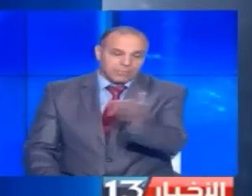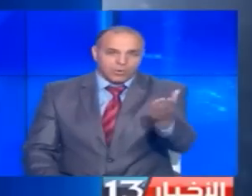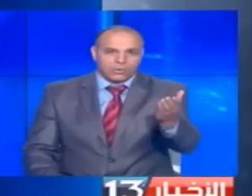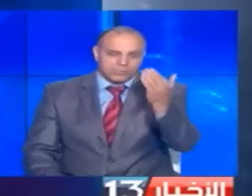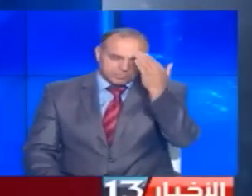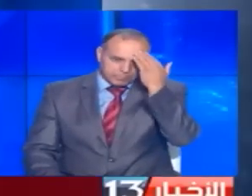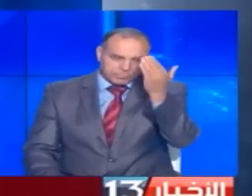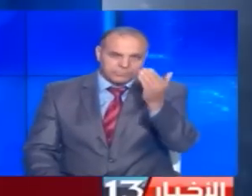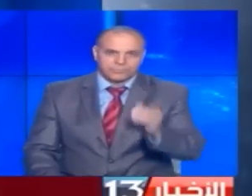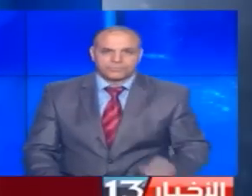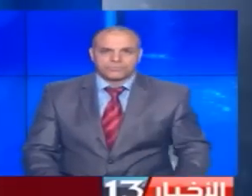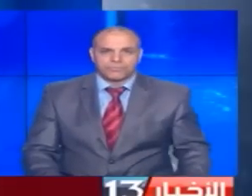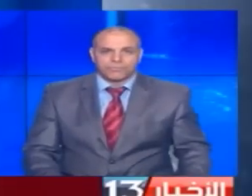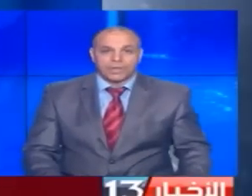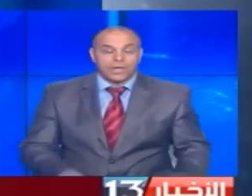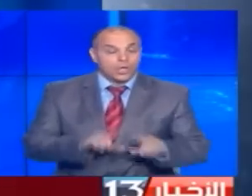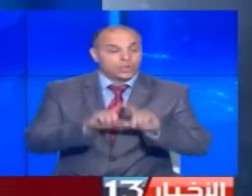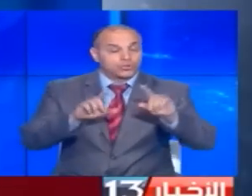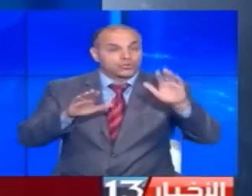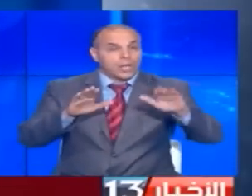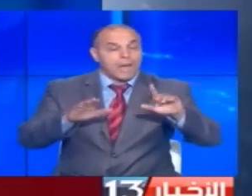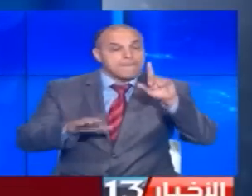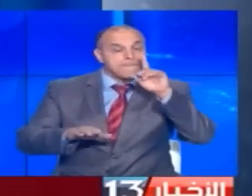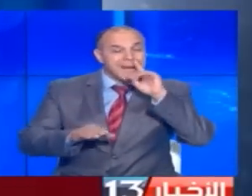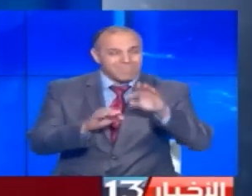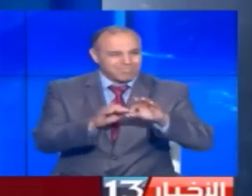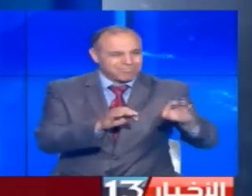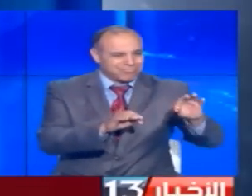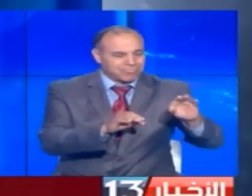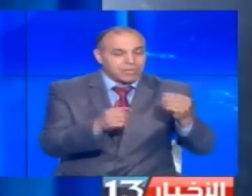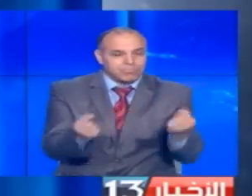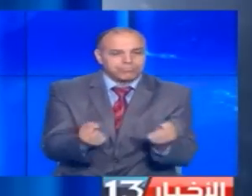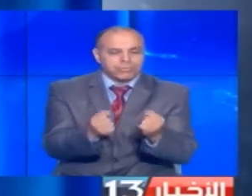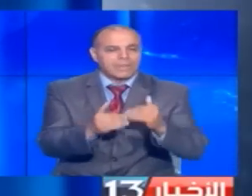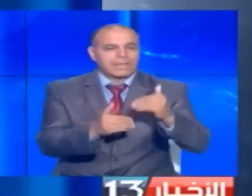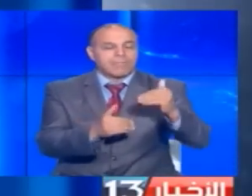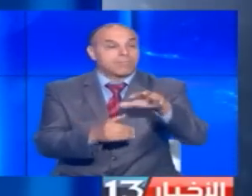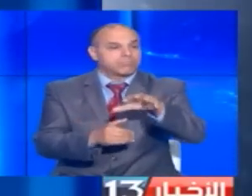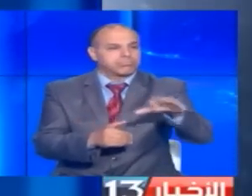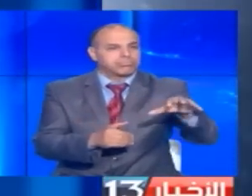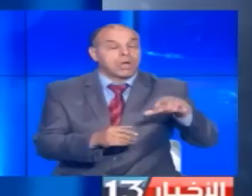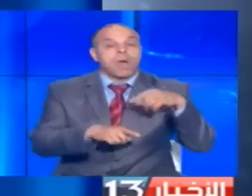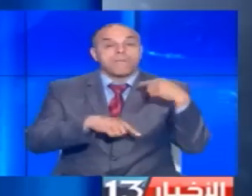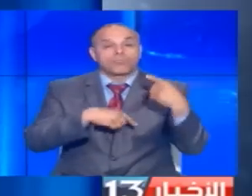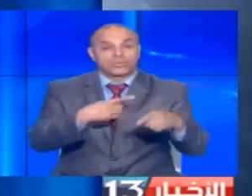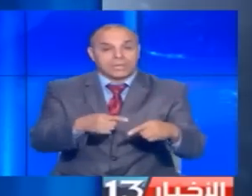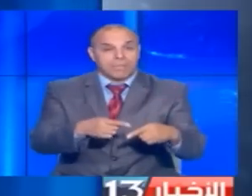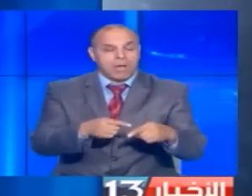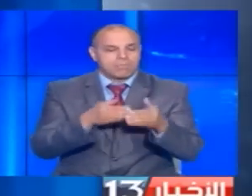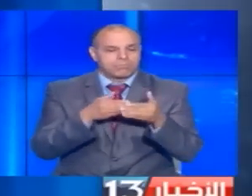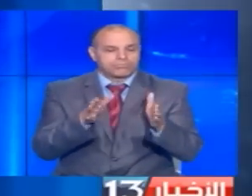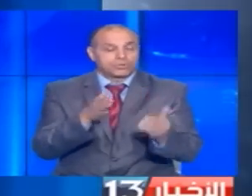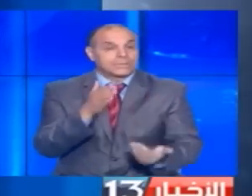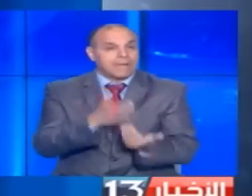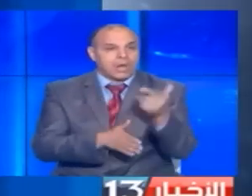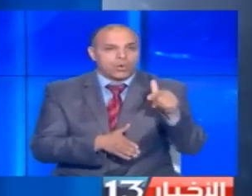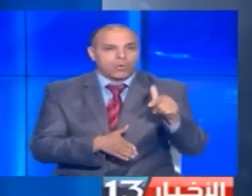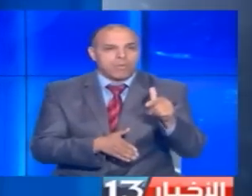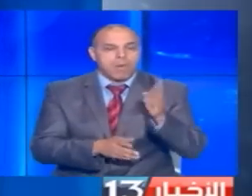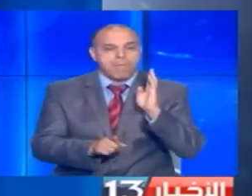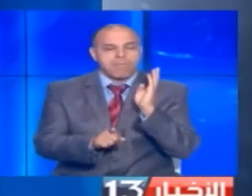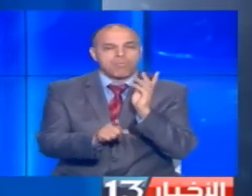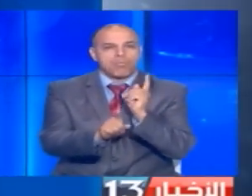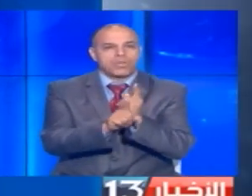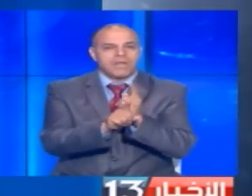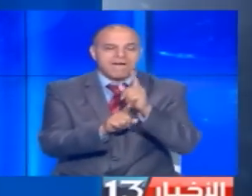أهلاً بكم من جديد. تحت شعار المرأة الريفية محرك وتنمية المحلية المستدامة، افتتح صباح اليوم الملتقى